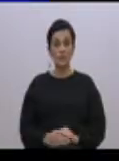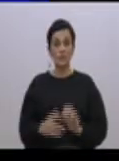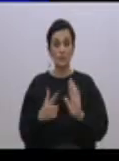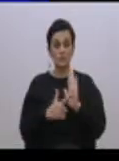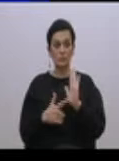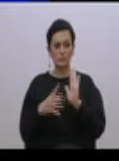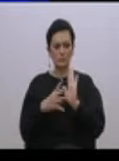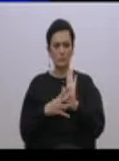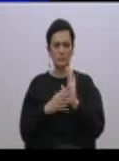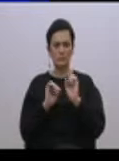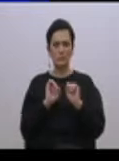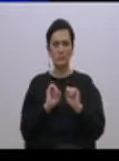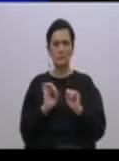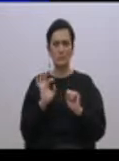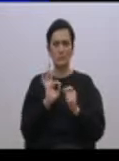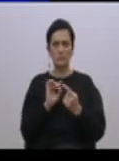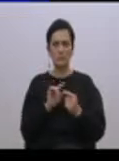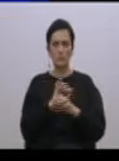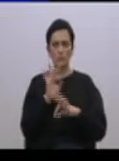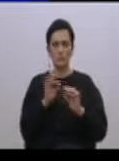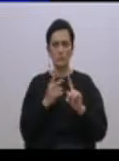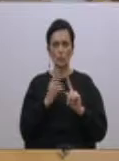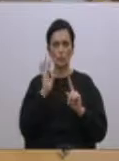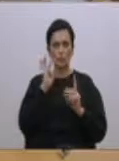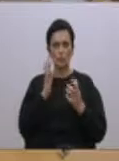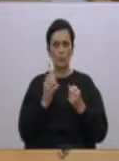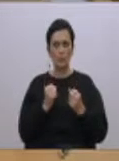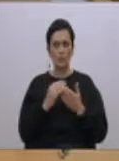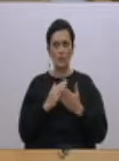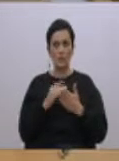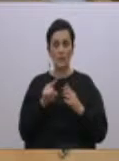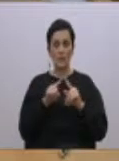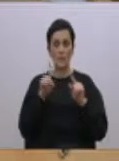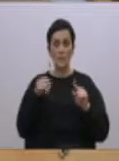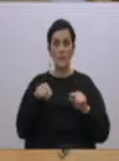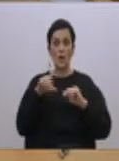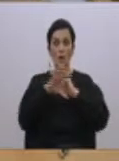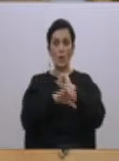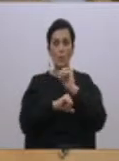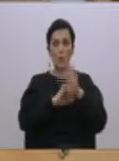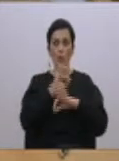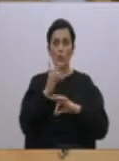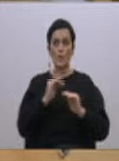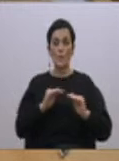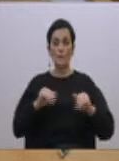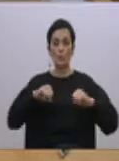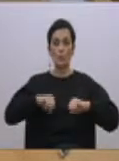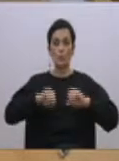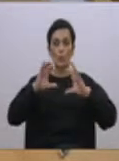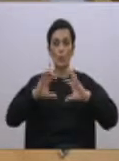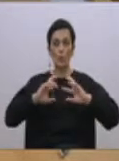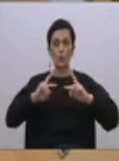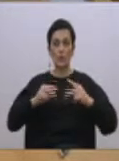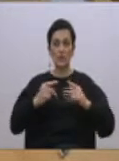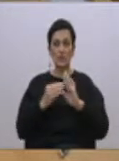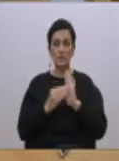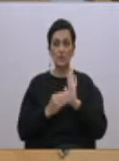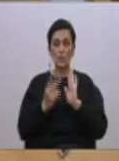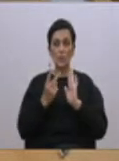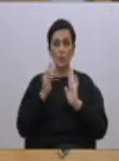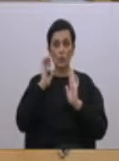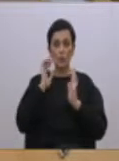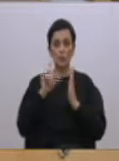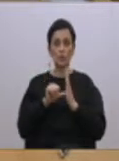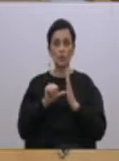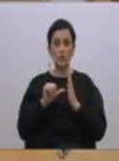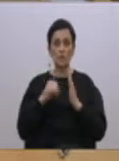Samodă cinemeti mohenul, cel mai amdeghi, proiect mereu mosmenit, mirebulia. Da, am pachetis poluproiecte, bavși suplevată codeșit, sulevi șetan și sahă, mereu mosmenit, tot ce